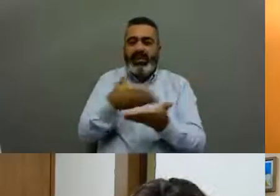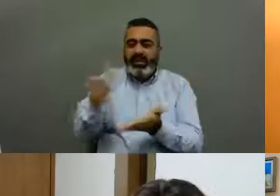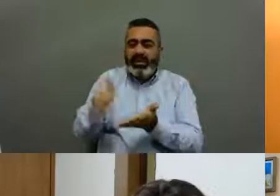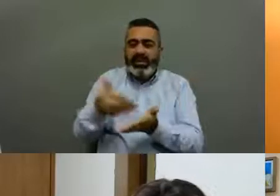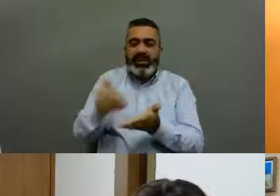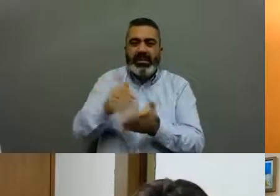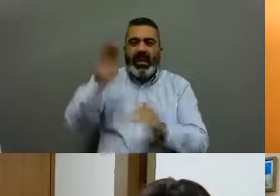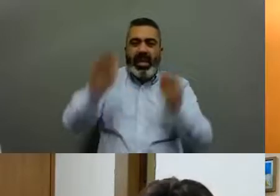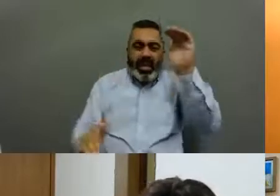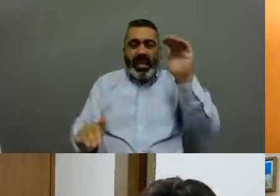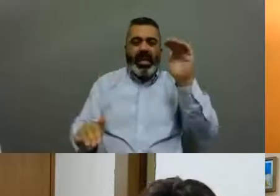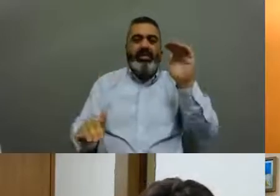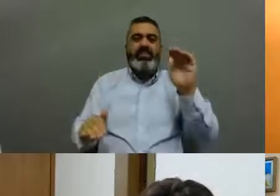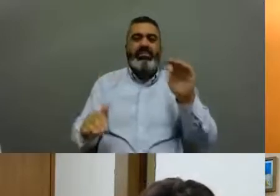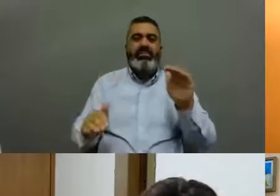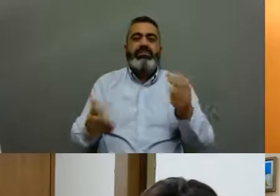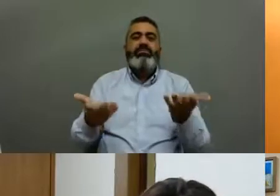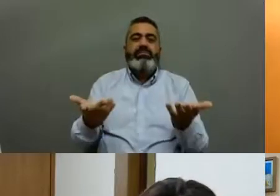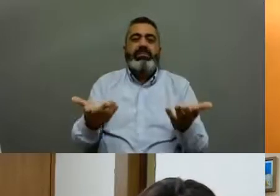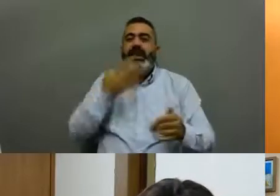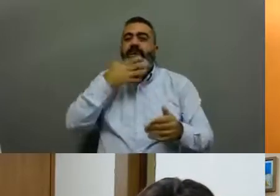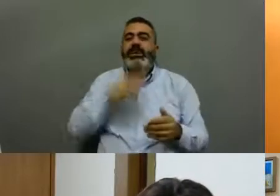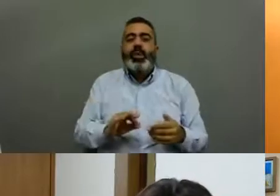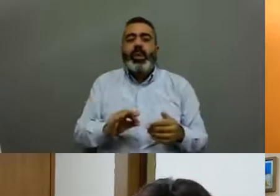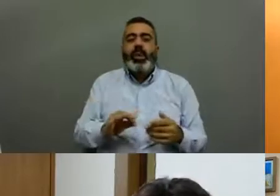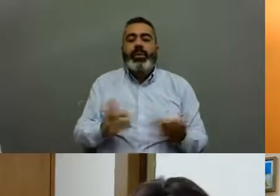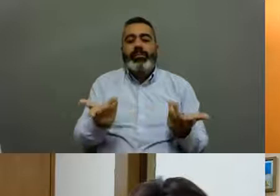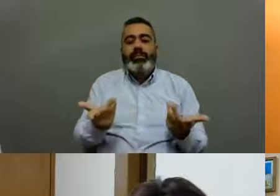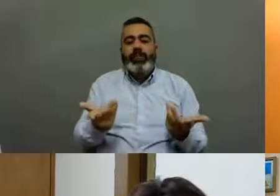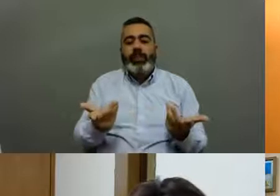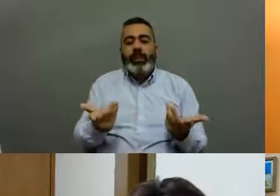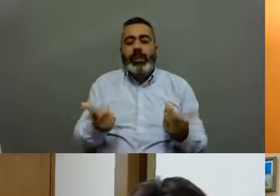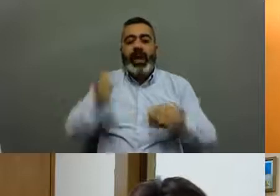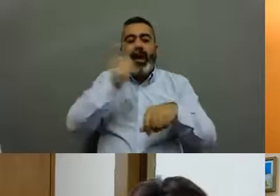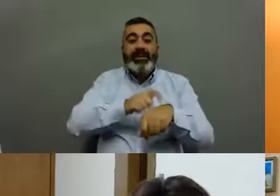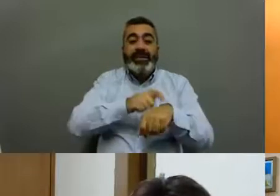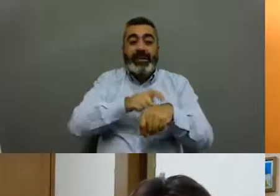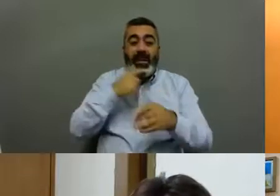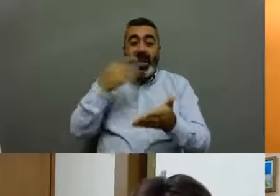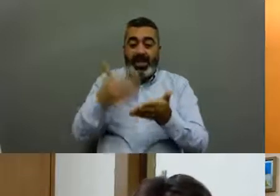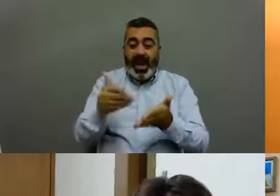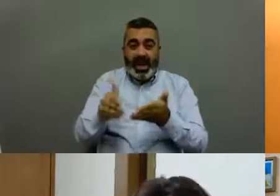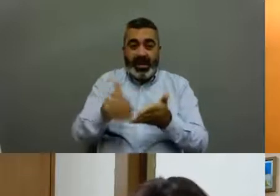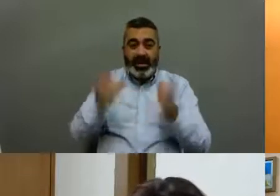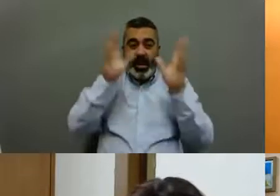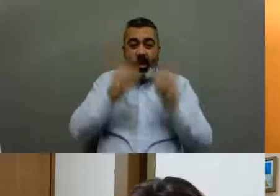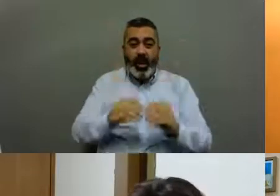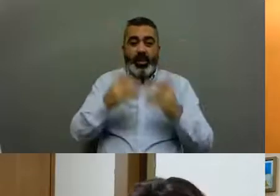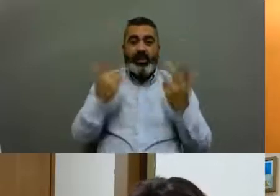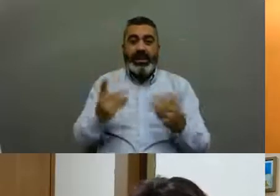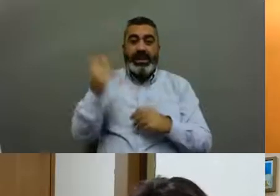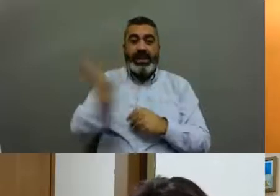στη διάκριση, γιατί δεν γίνεται μέσα σε ένα κενό πολιτισμικό ή